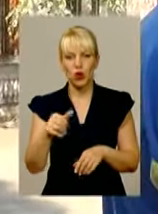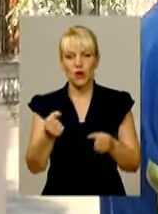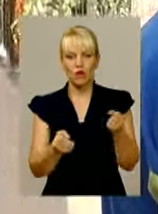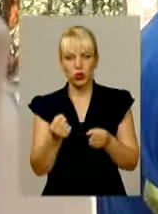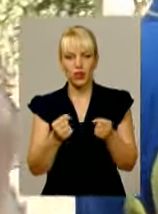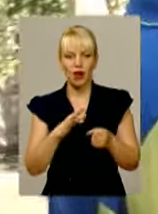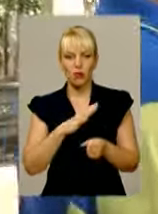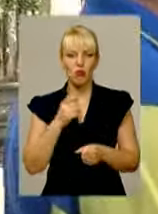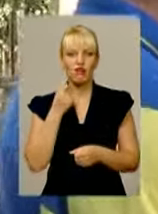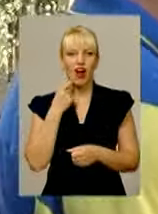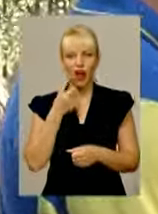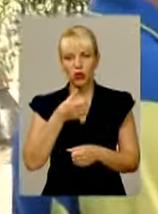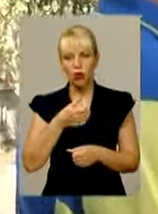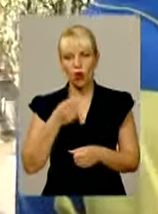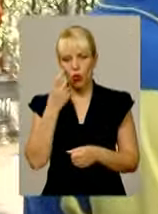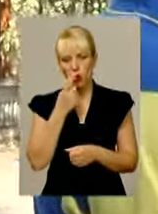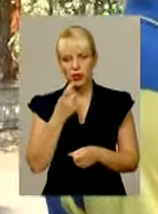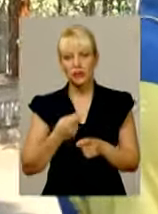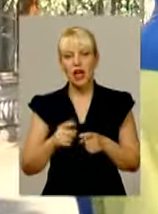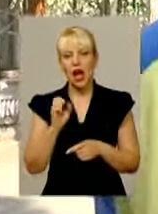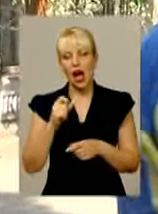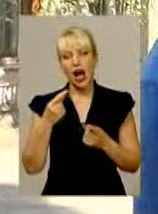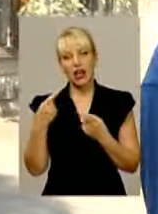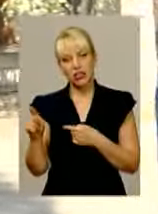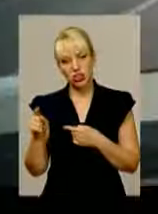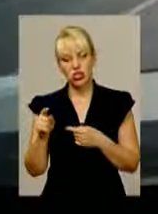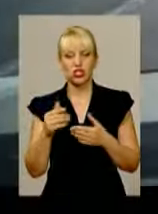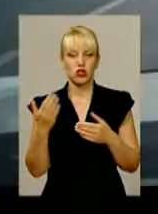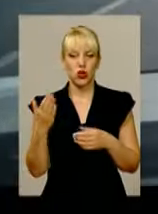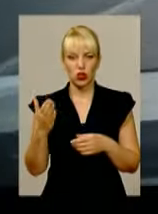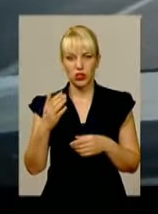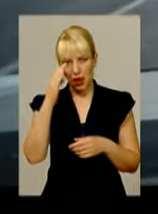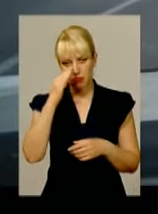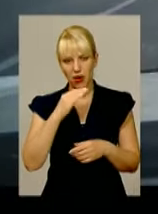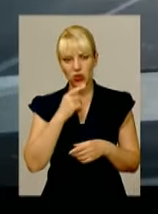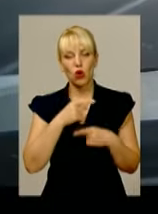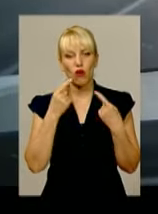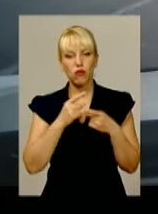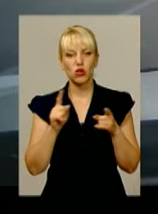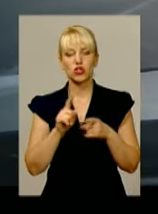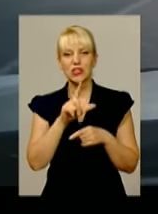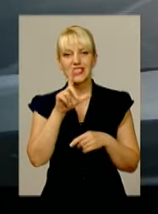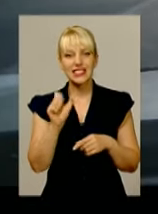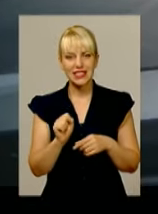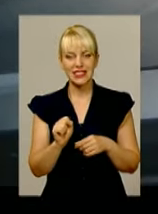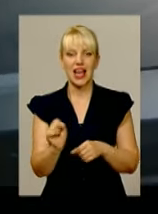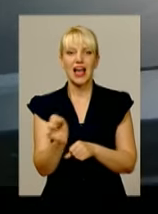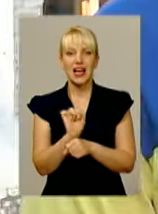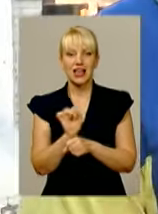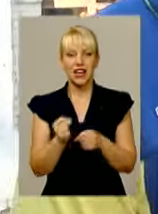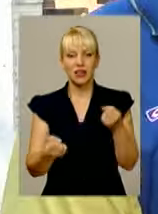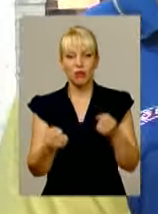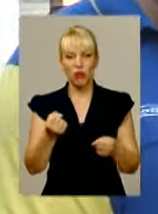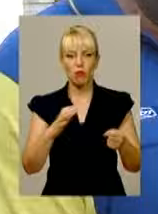А ось у іншої сторони своя версія подій. Батько підозрюваного В'ячеслав Неймак переконує, за кермом автівки був не його син.